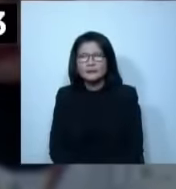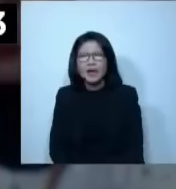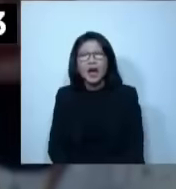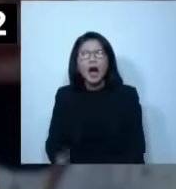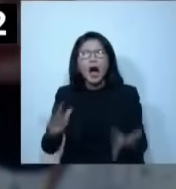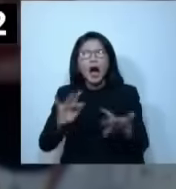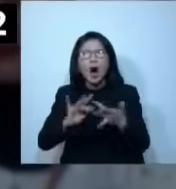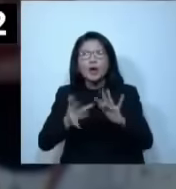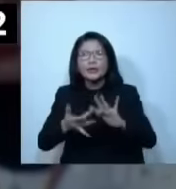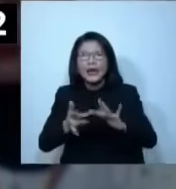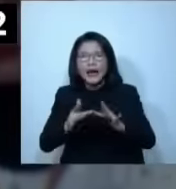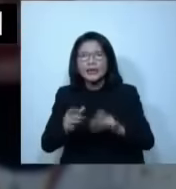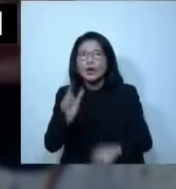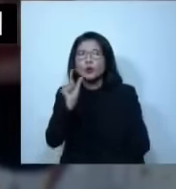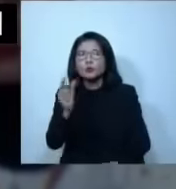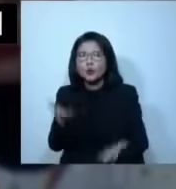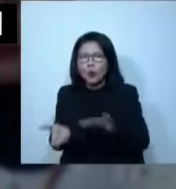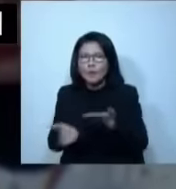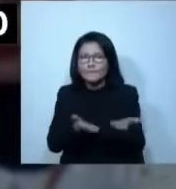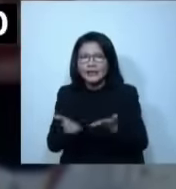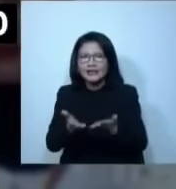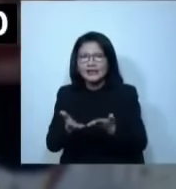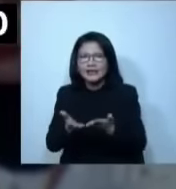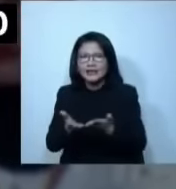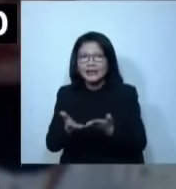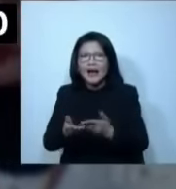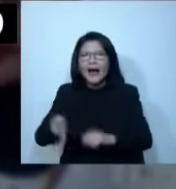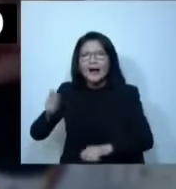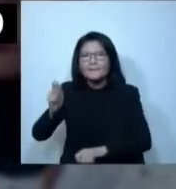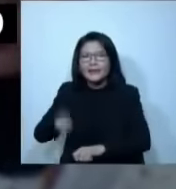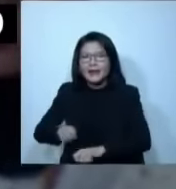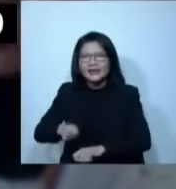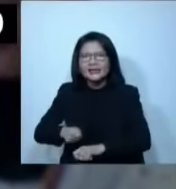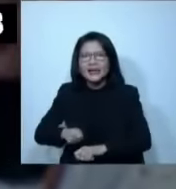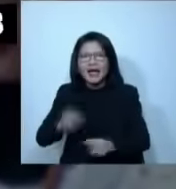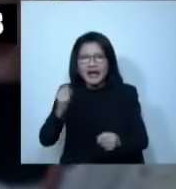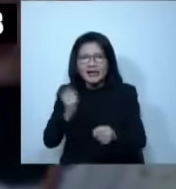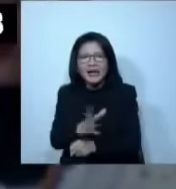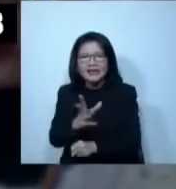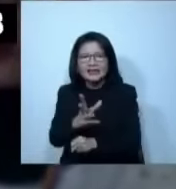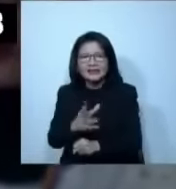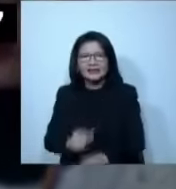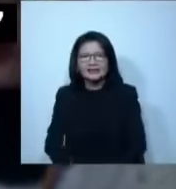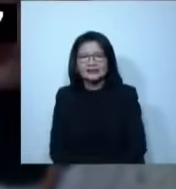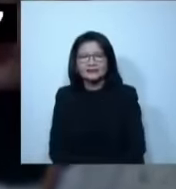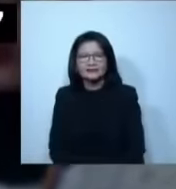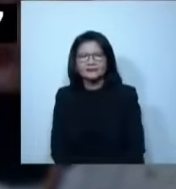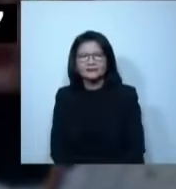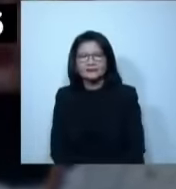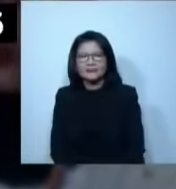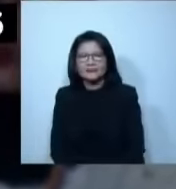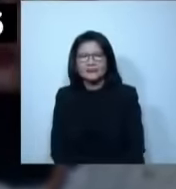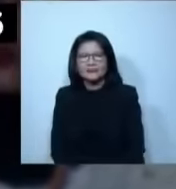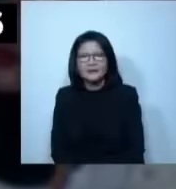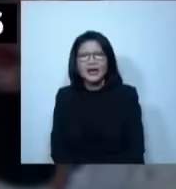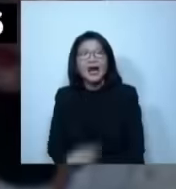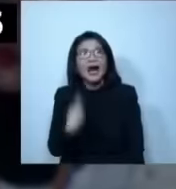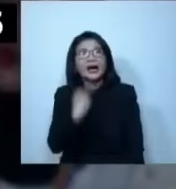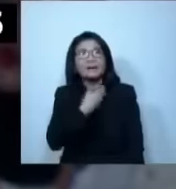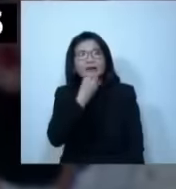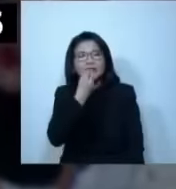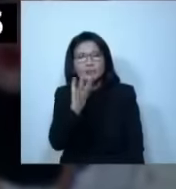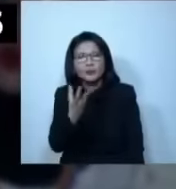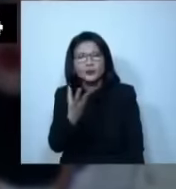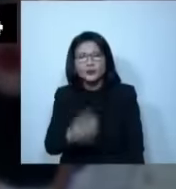online untuk pelayanan pengacara gratis. Jadi ini adalah online pelayanan gratis. Yang kami sebut